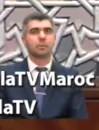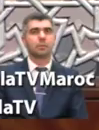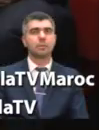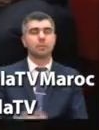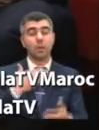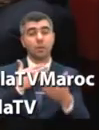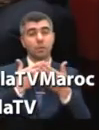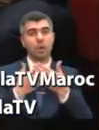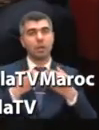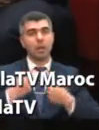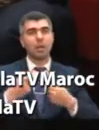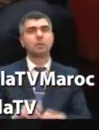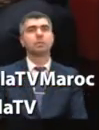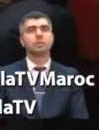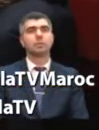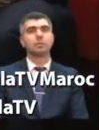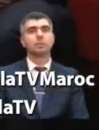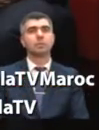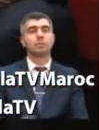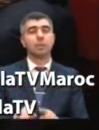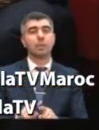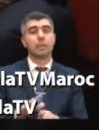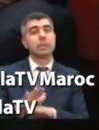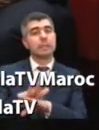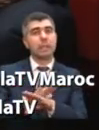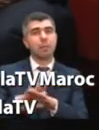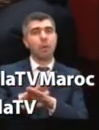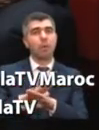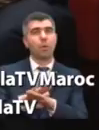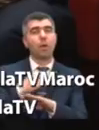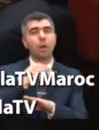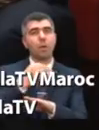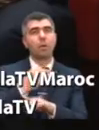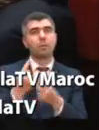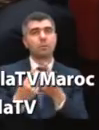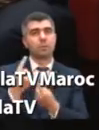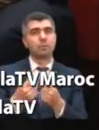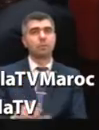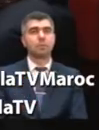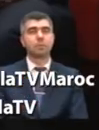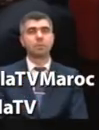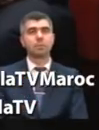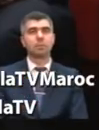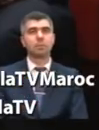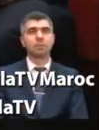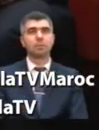شكرا سيد الرئيس. اولا اعتذر ان قلت شيء خارج. سيد النائب المحترم،